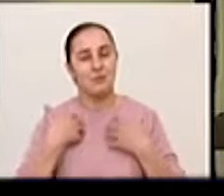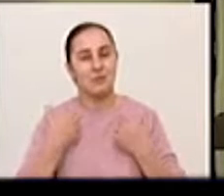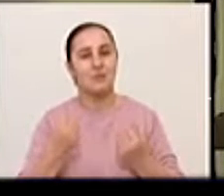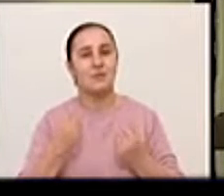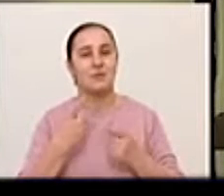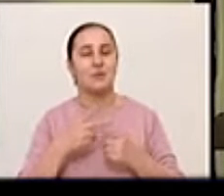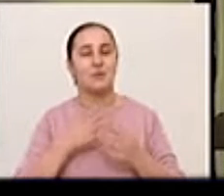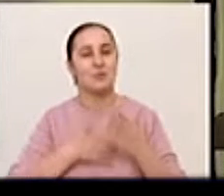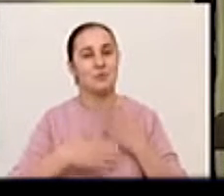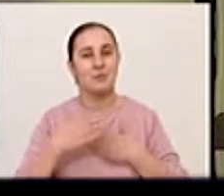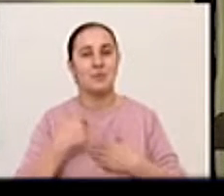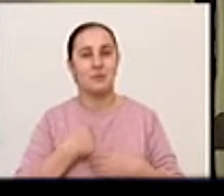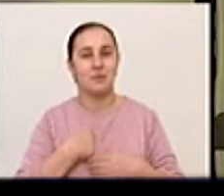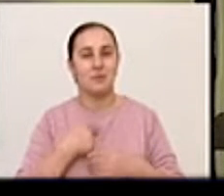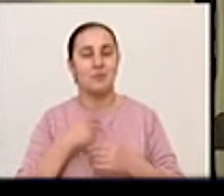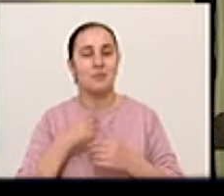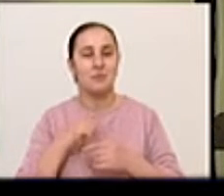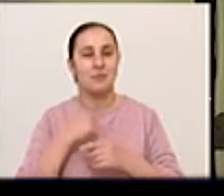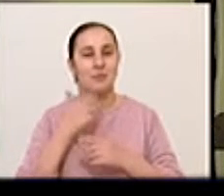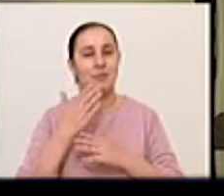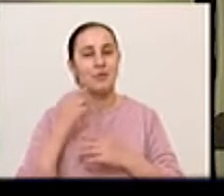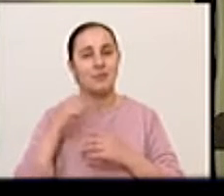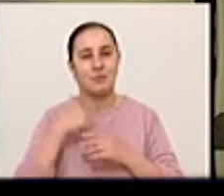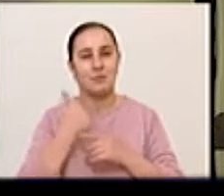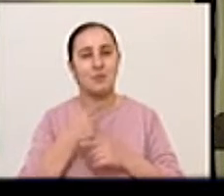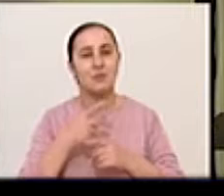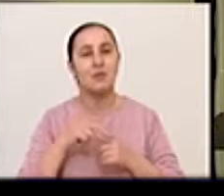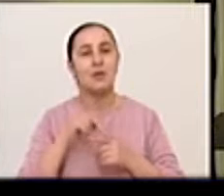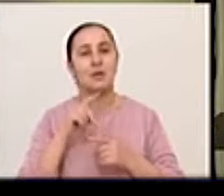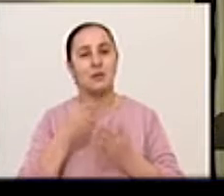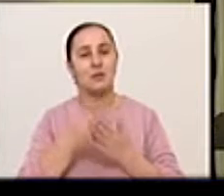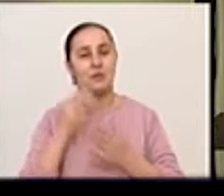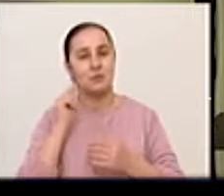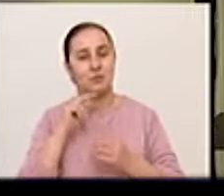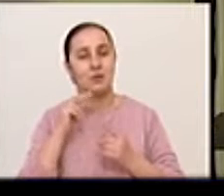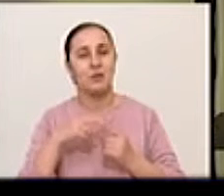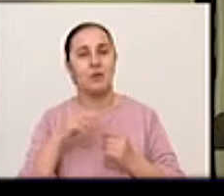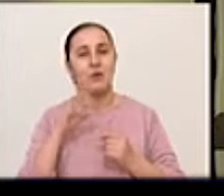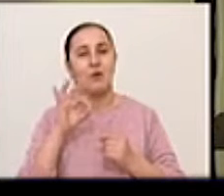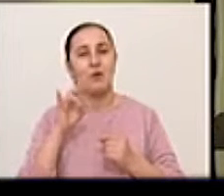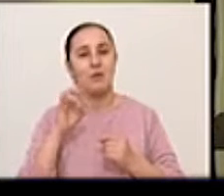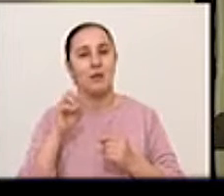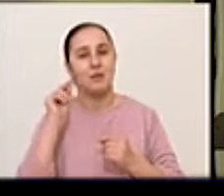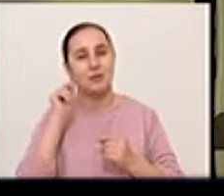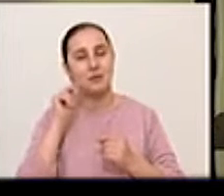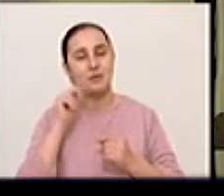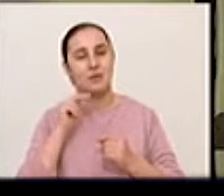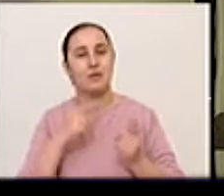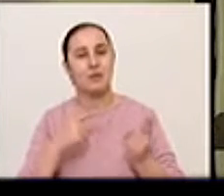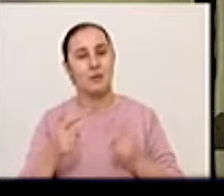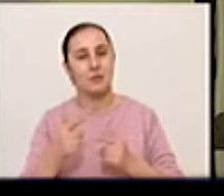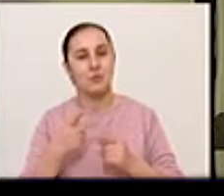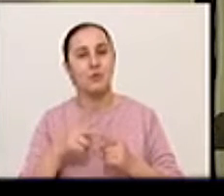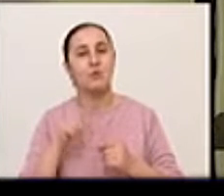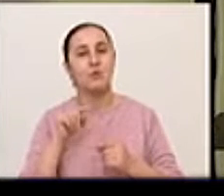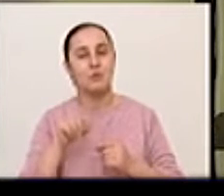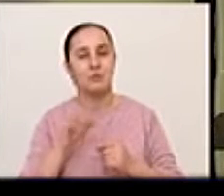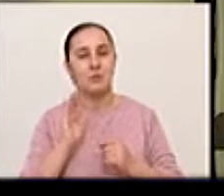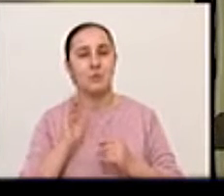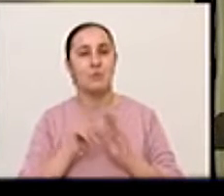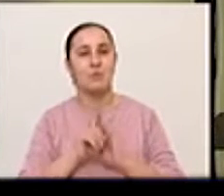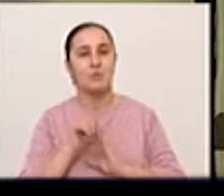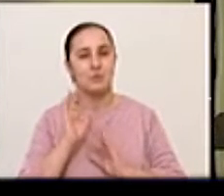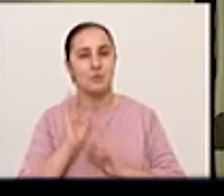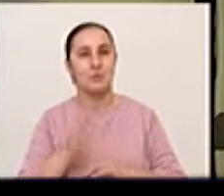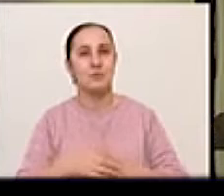omon xursandman, boshim osmon. Aziz o'quvchilar, bugungi ona tili darsiga tayyormisiz? Unda